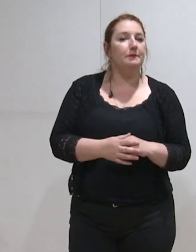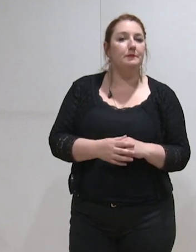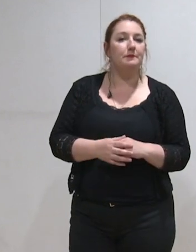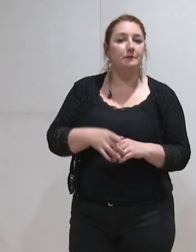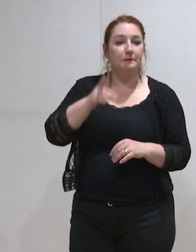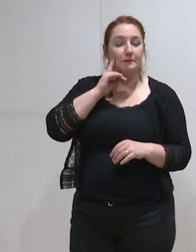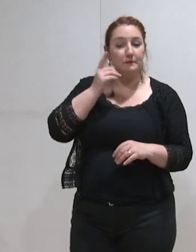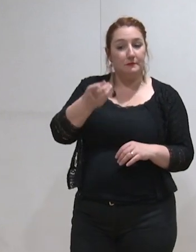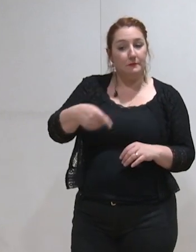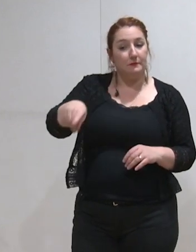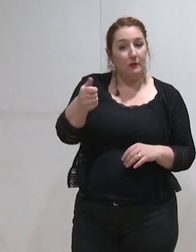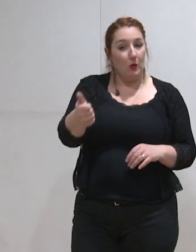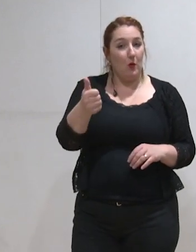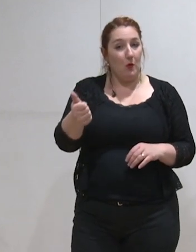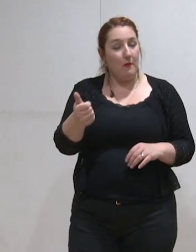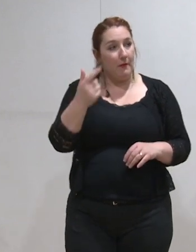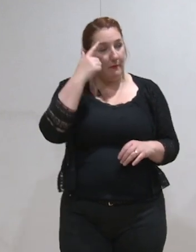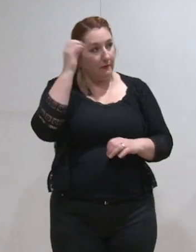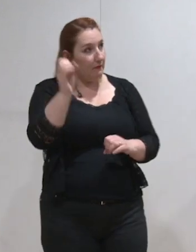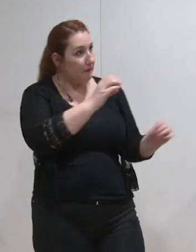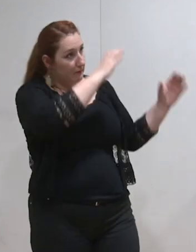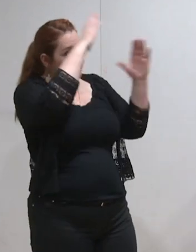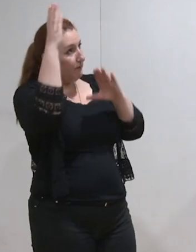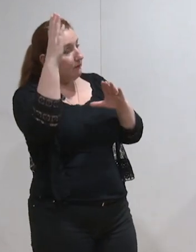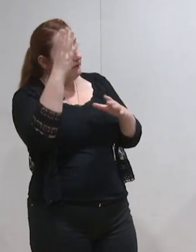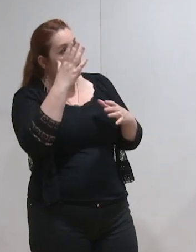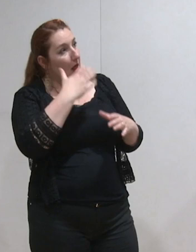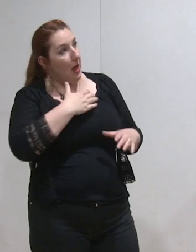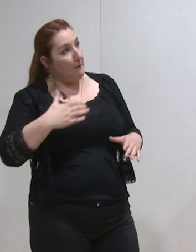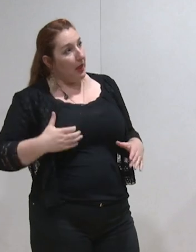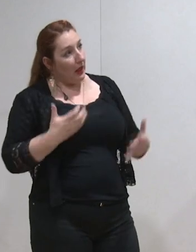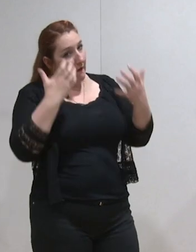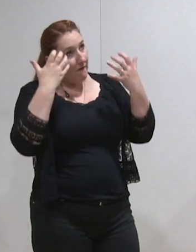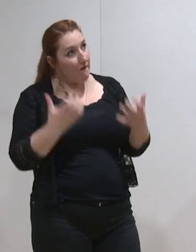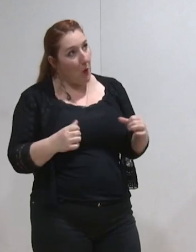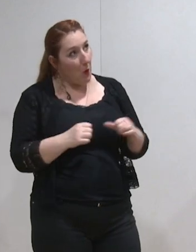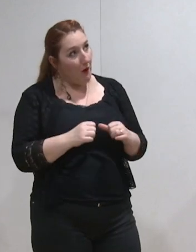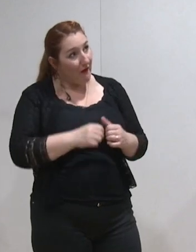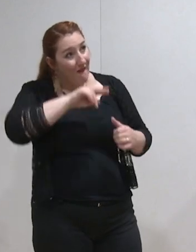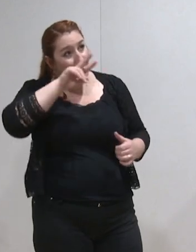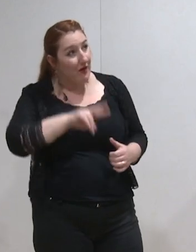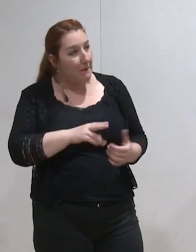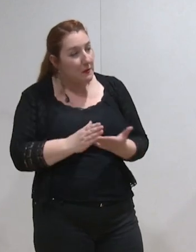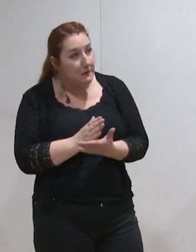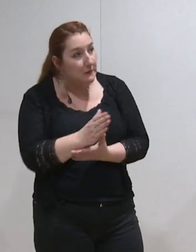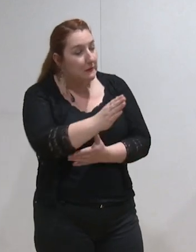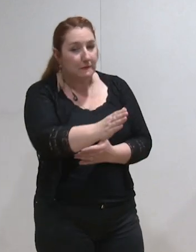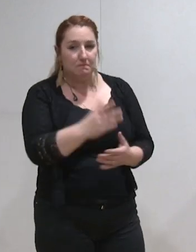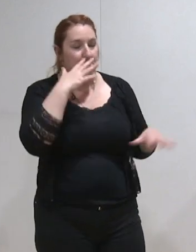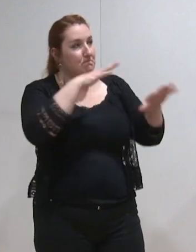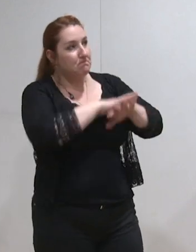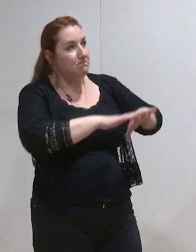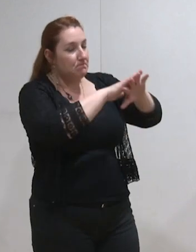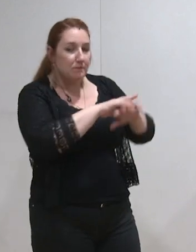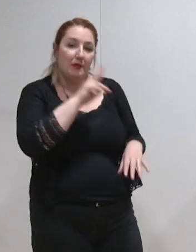un malfou à se faire une idée de ce que vous souhaitez vraiment et c'est vrai que un an après